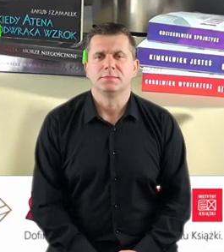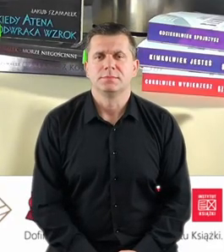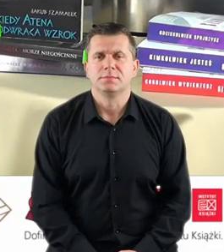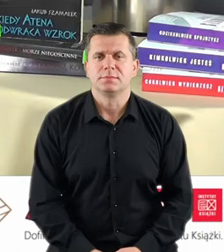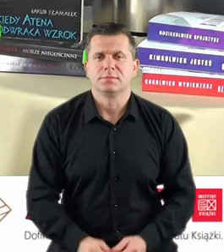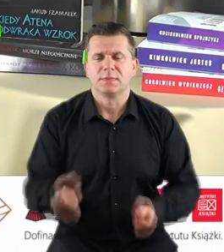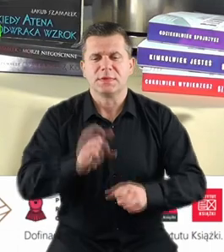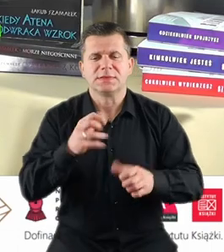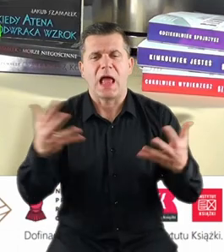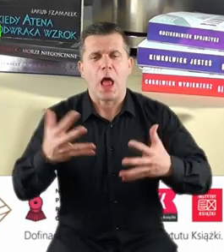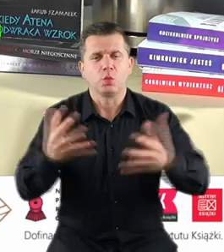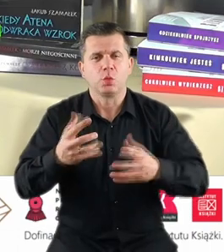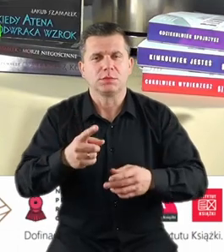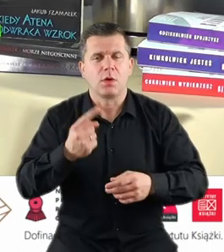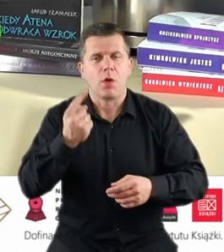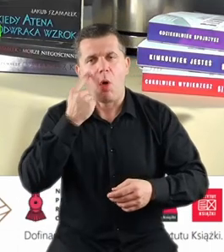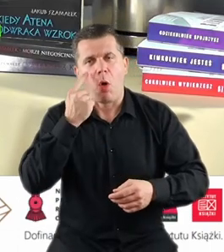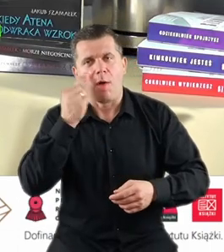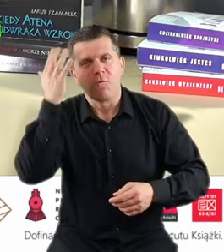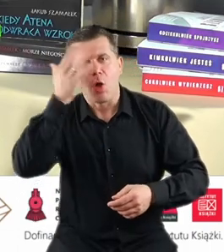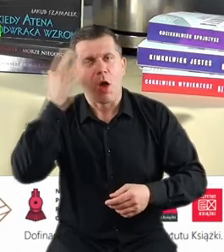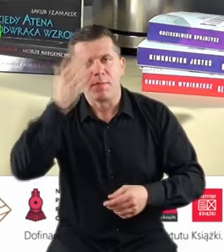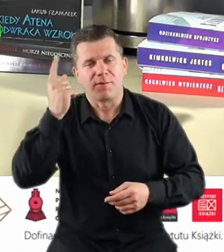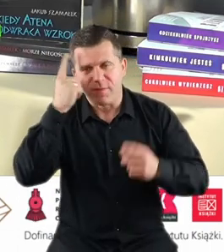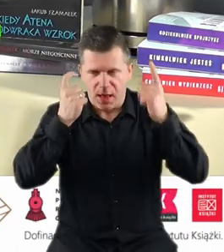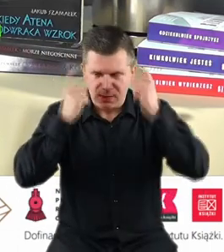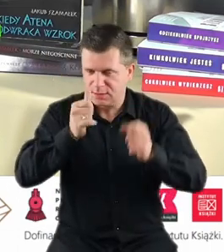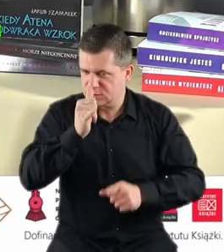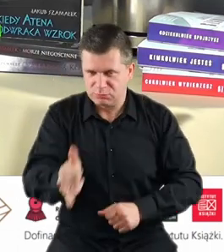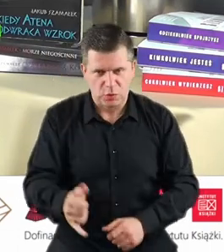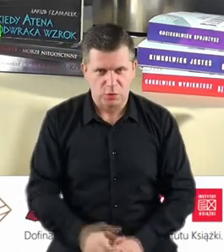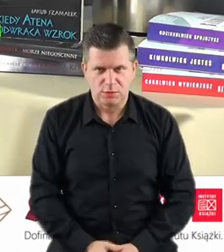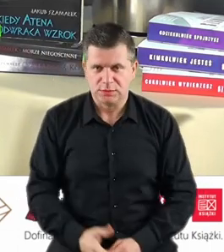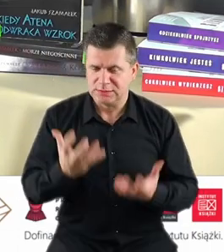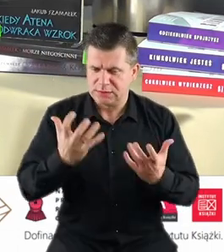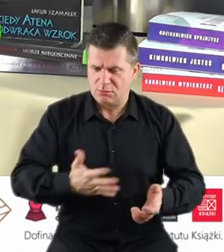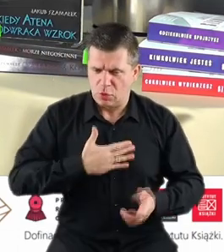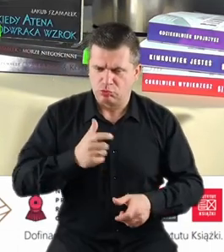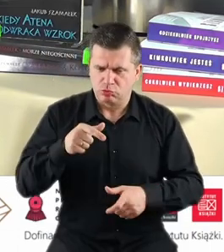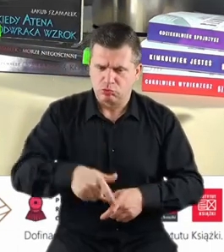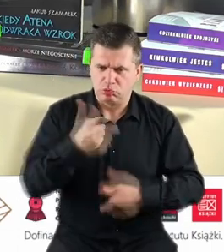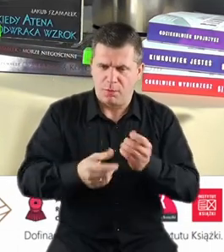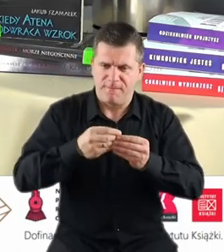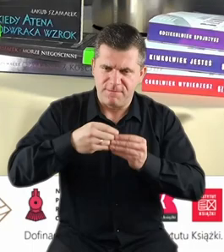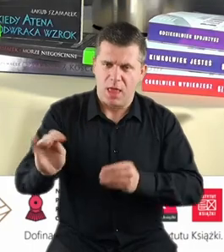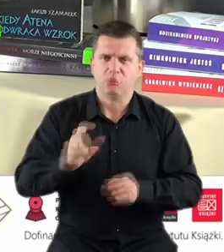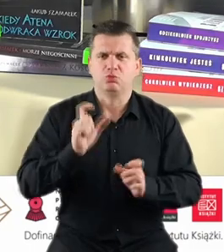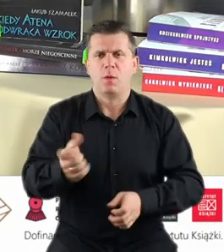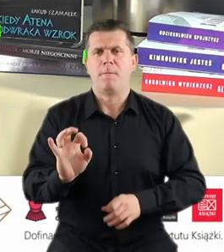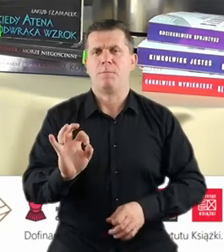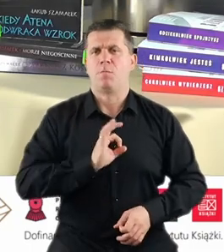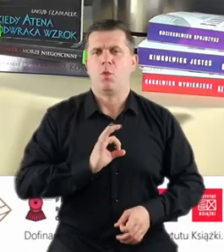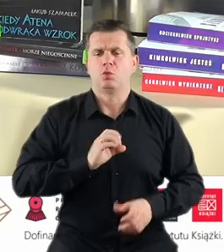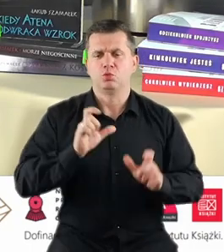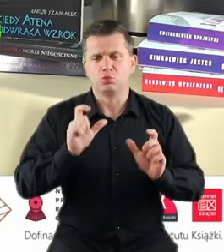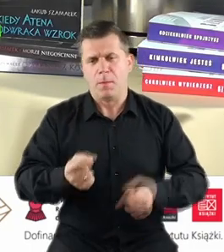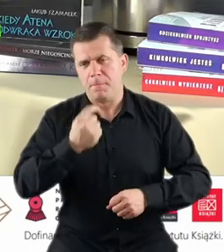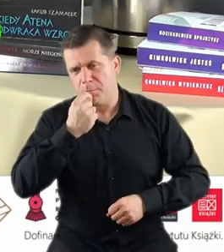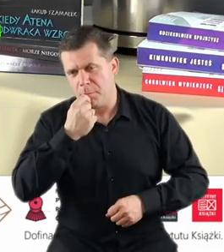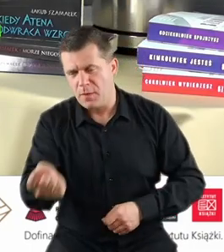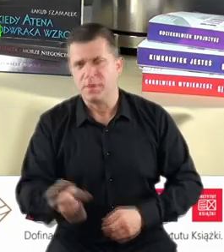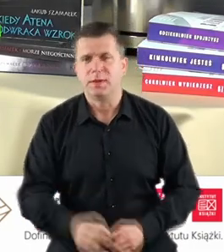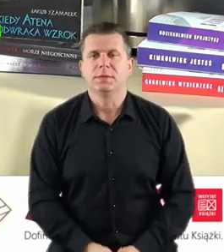na to używanie wyobraźni. I miałem takie poczucie, że chciałbym zrobić z tym coś więcej, coś swojego, coś opowiedzieć,